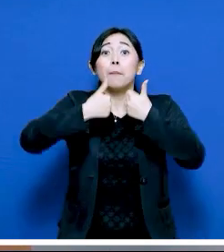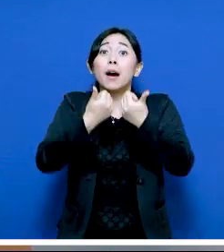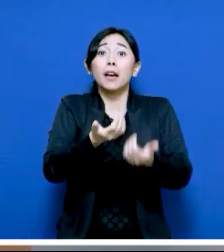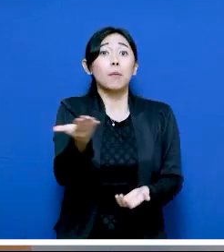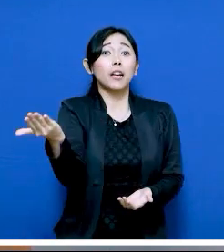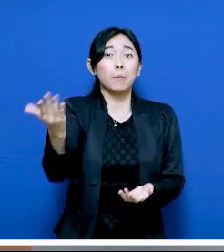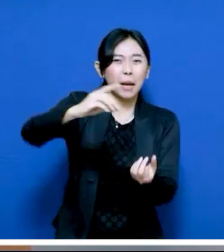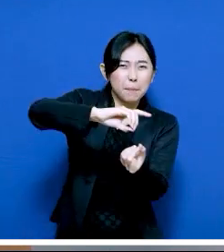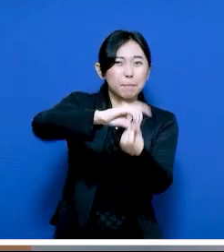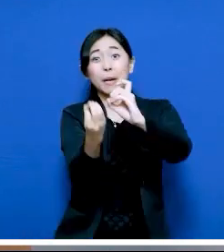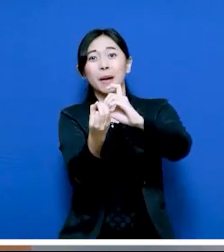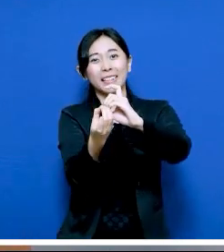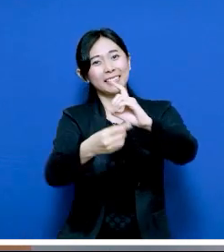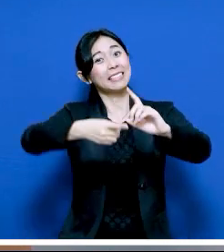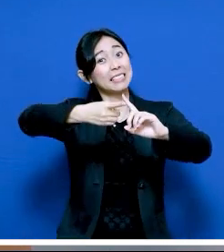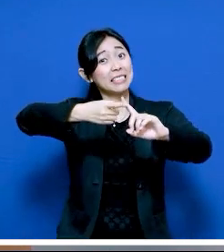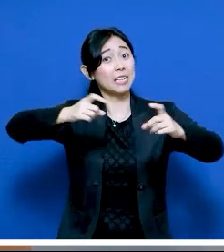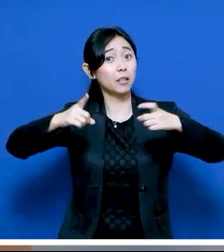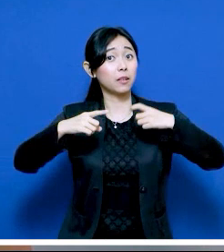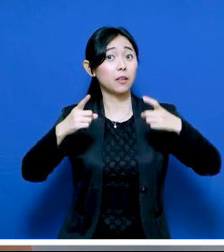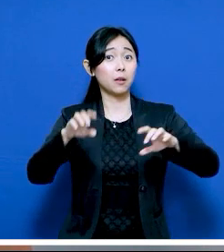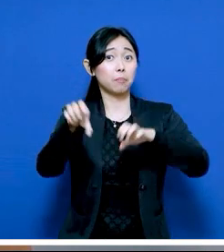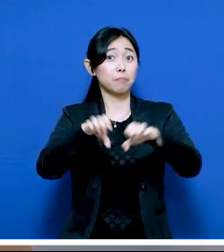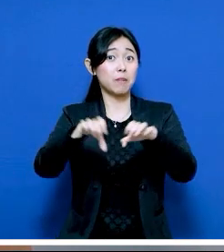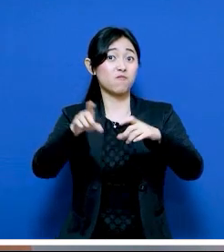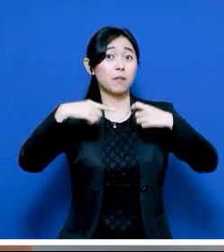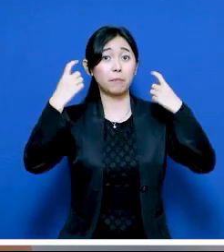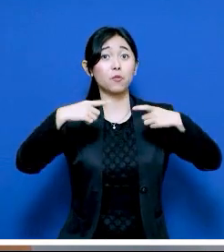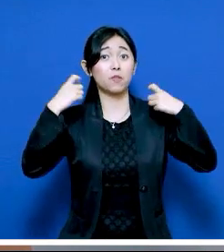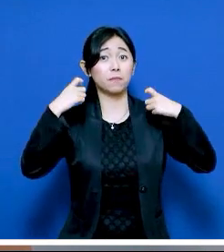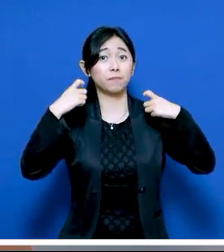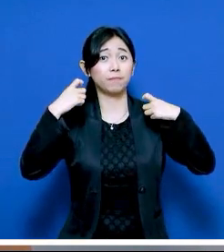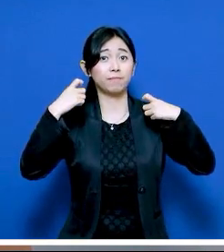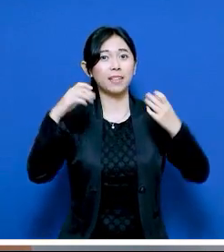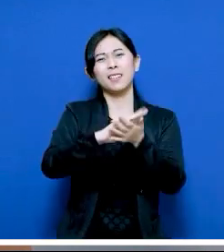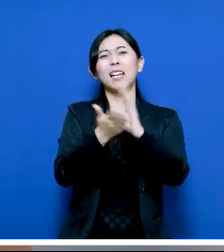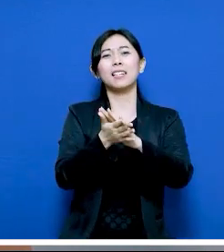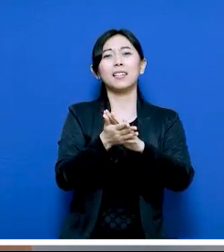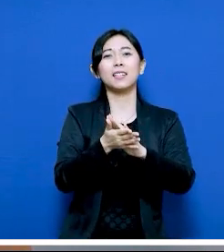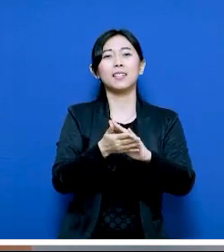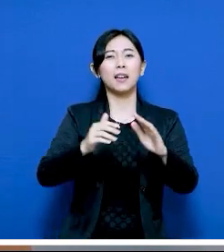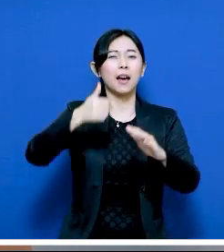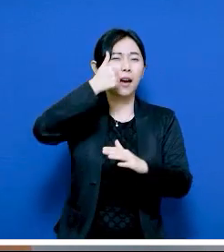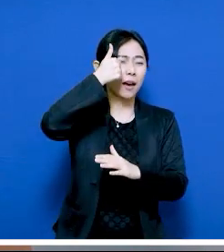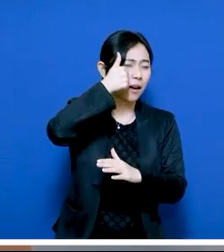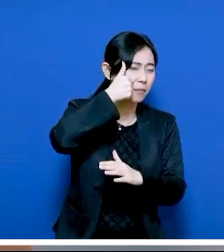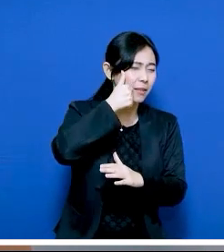mereka berbalik dari tingkah lakunya yang jahat, maka menyesallah